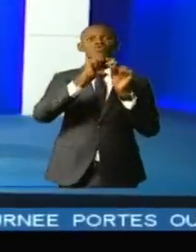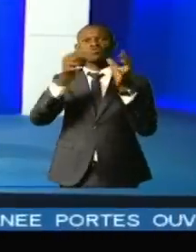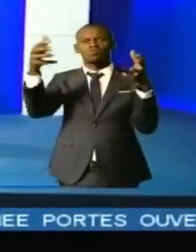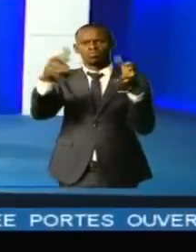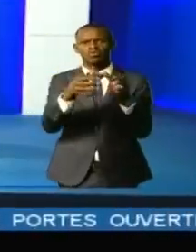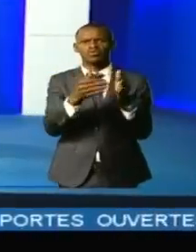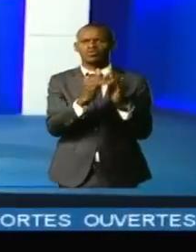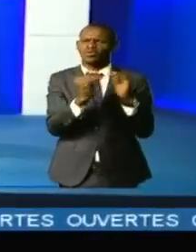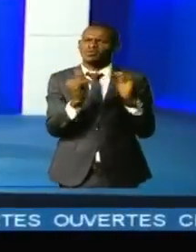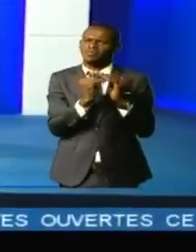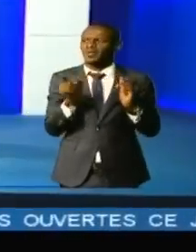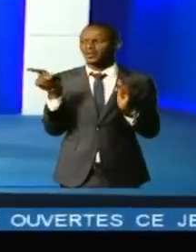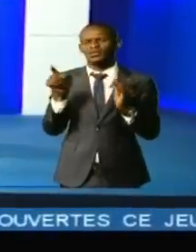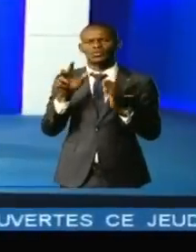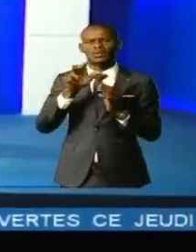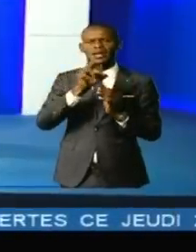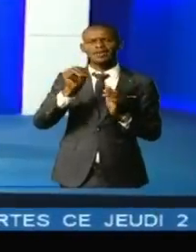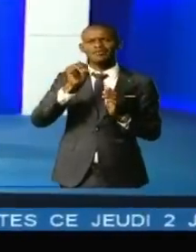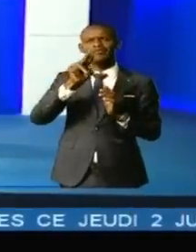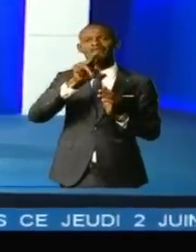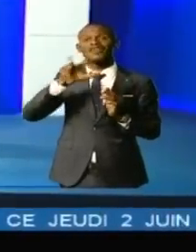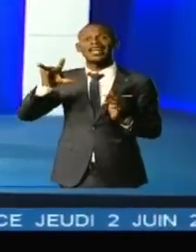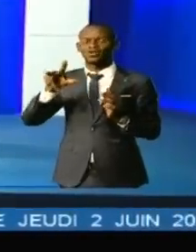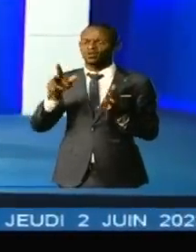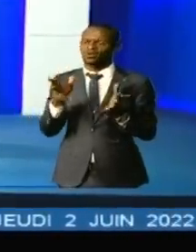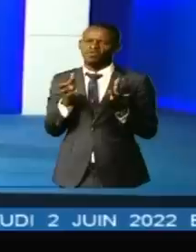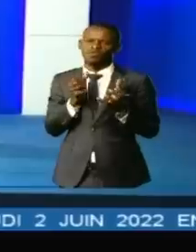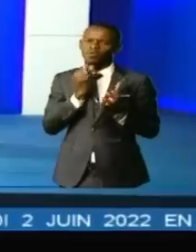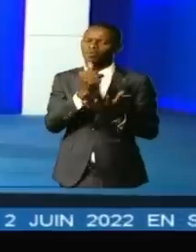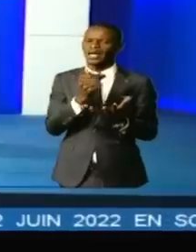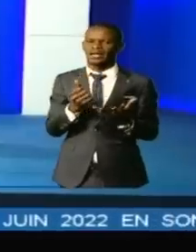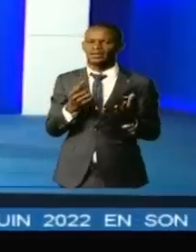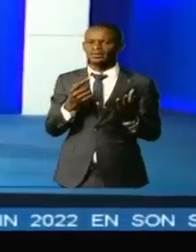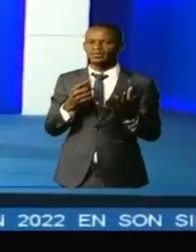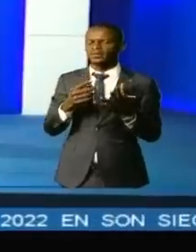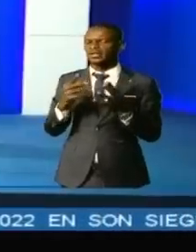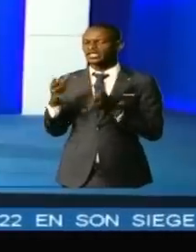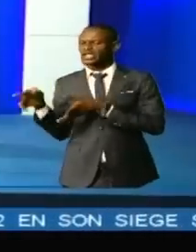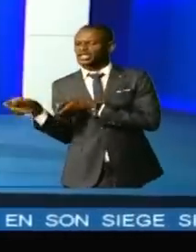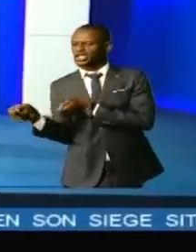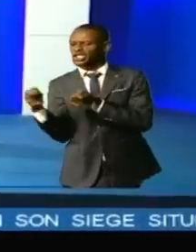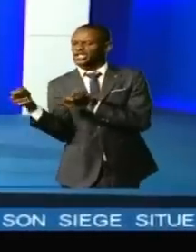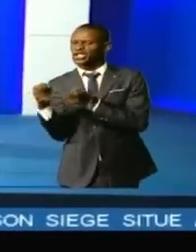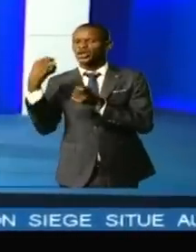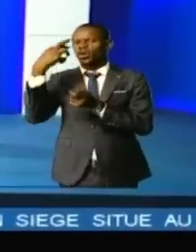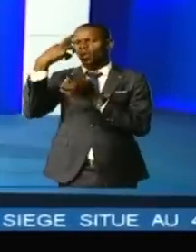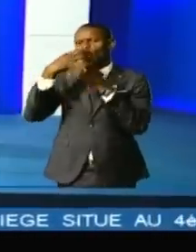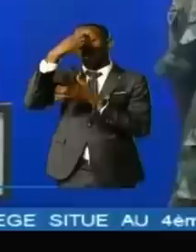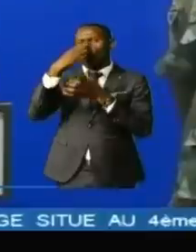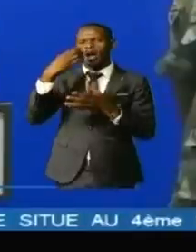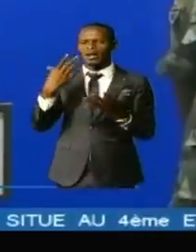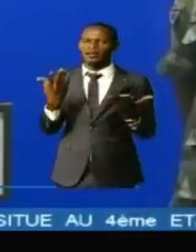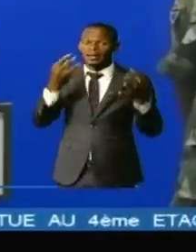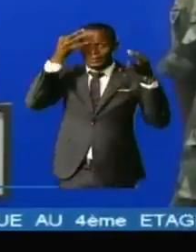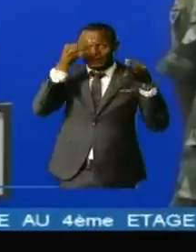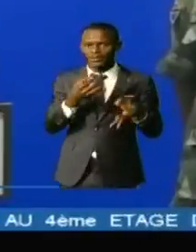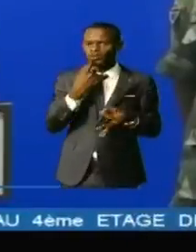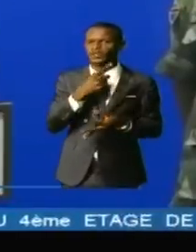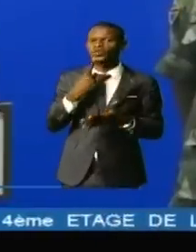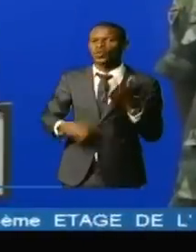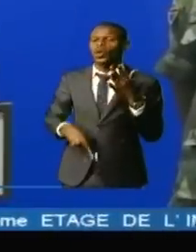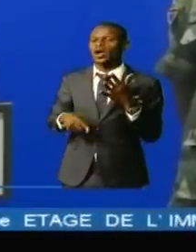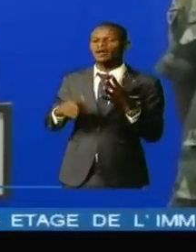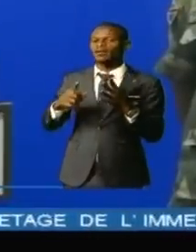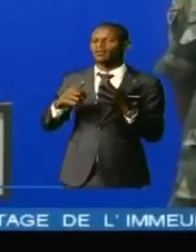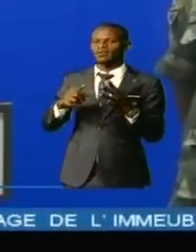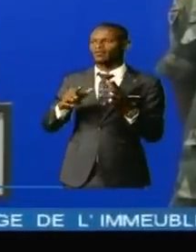mesures conservatoires, il a été décidé la suppression immédiate des vols de la compagnie rwandaise à destination de la RDC.